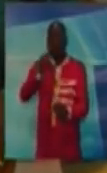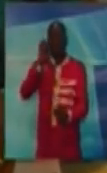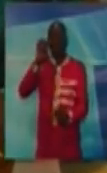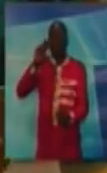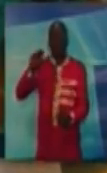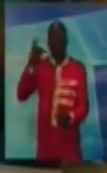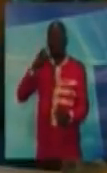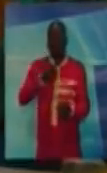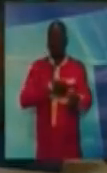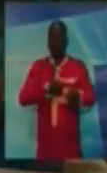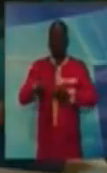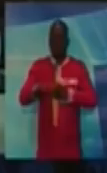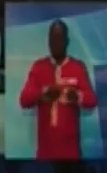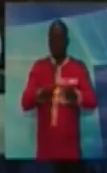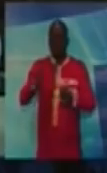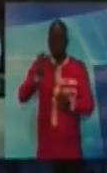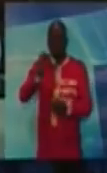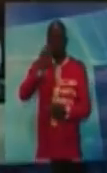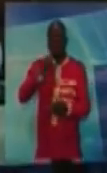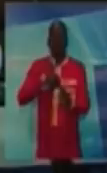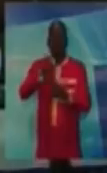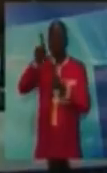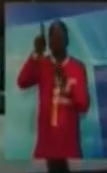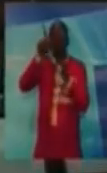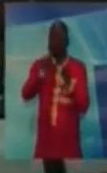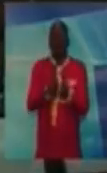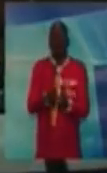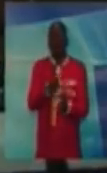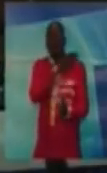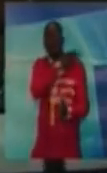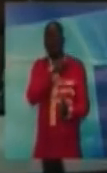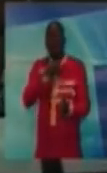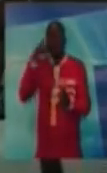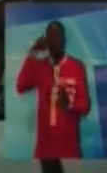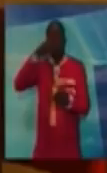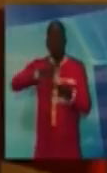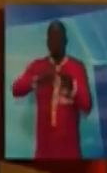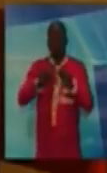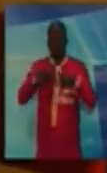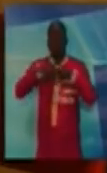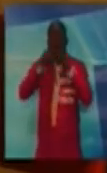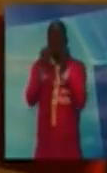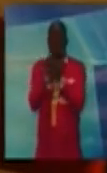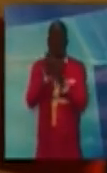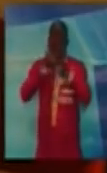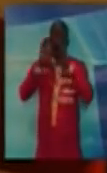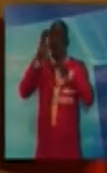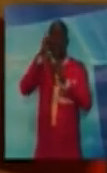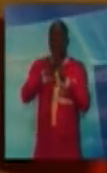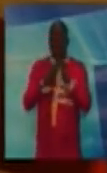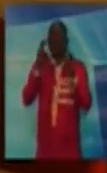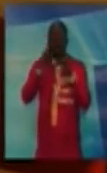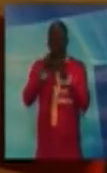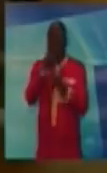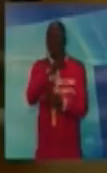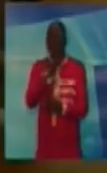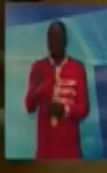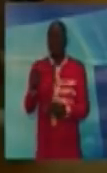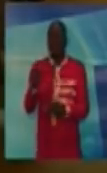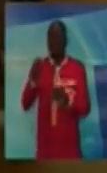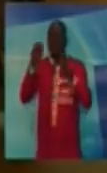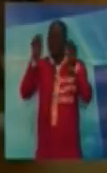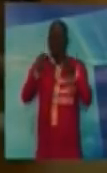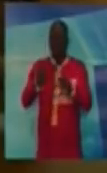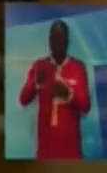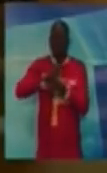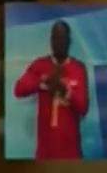déontologie administrative, l'éthique professionnelle et la régulation du secteur de la communication au Burkina Faso. C'est de